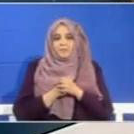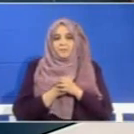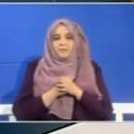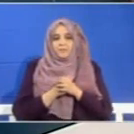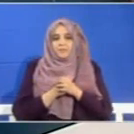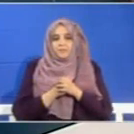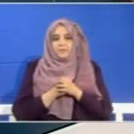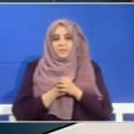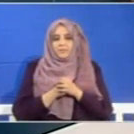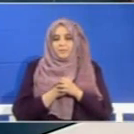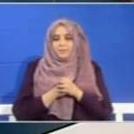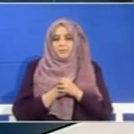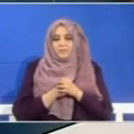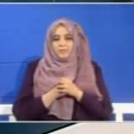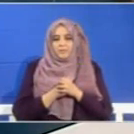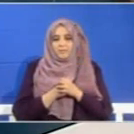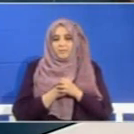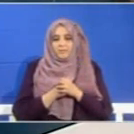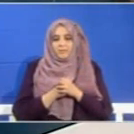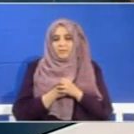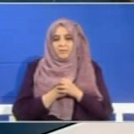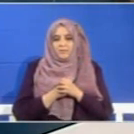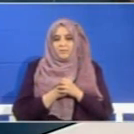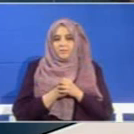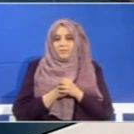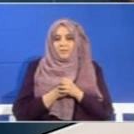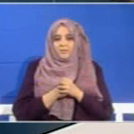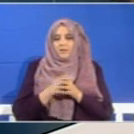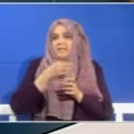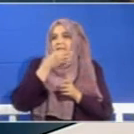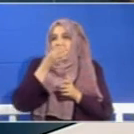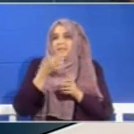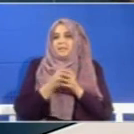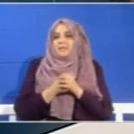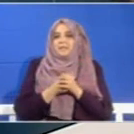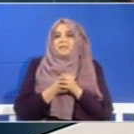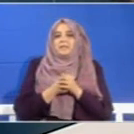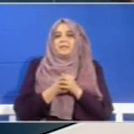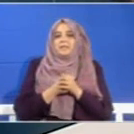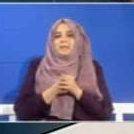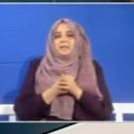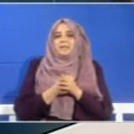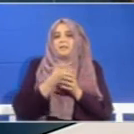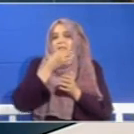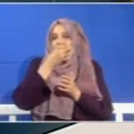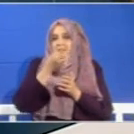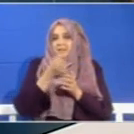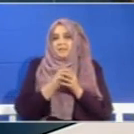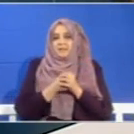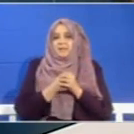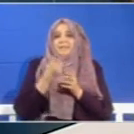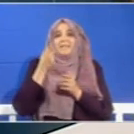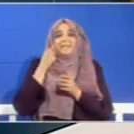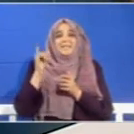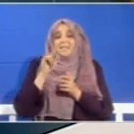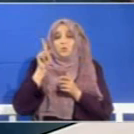ام لجين قال لكم تعودي قلتي لتاع داركم درك نفرقها. درك نفرقها معناتها طلاق